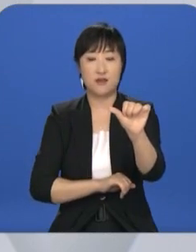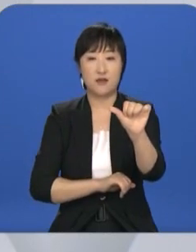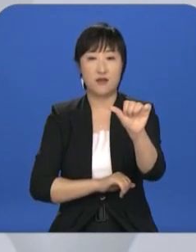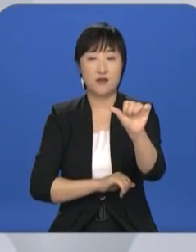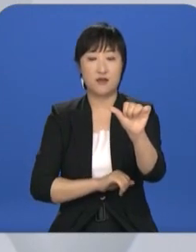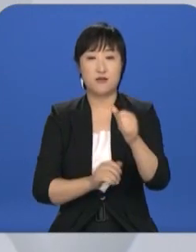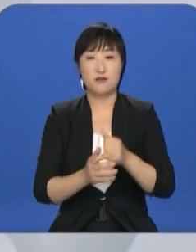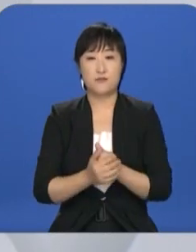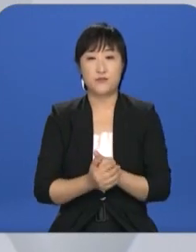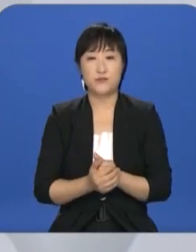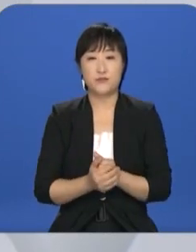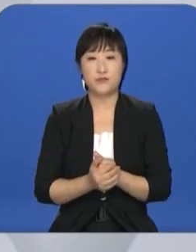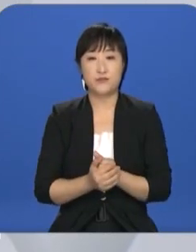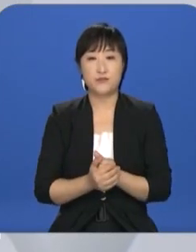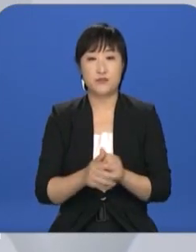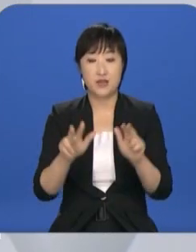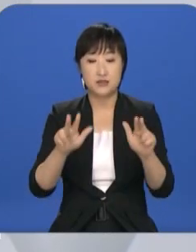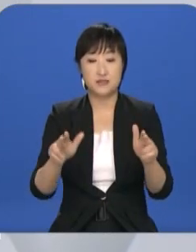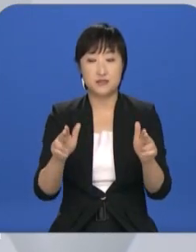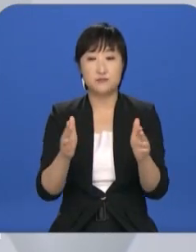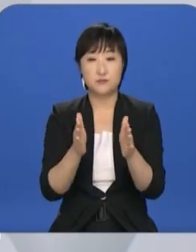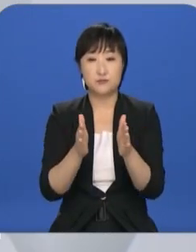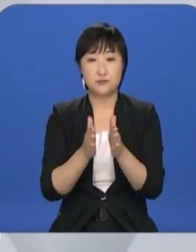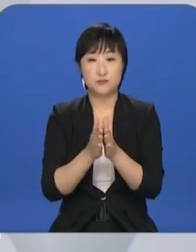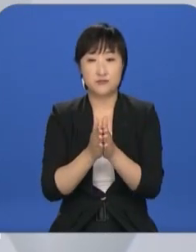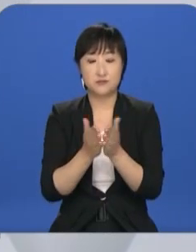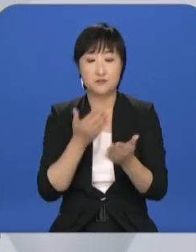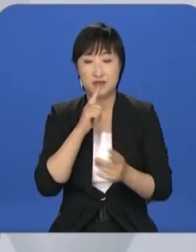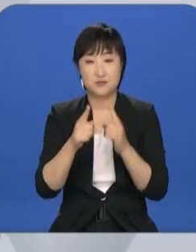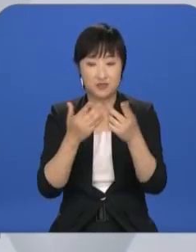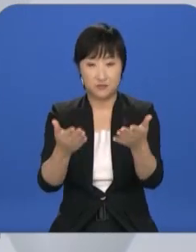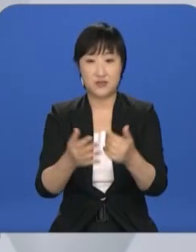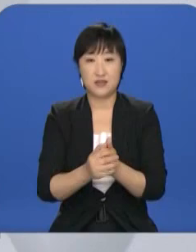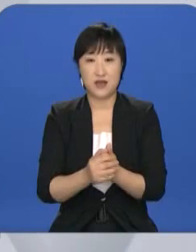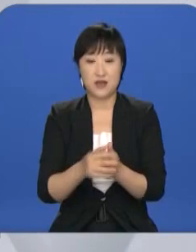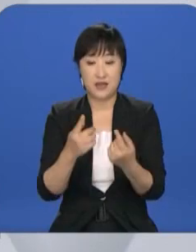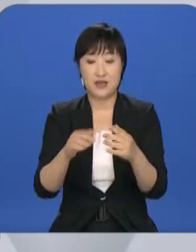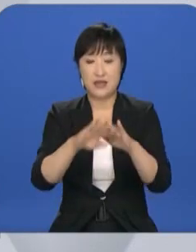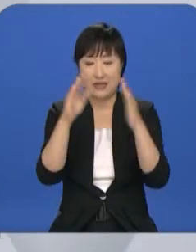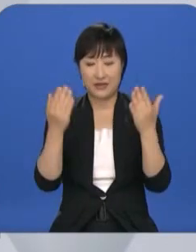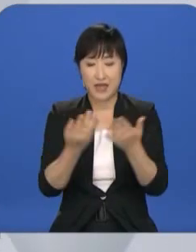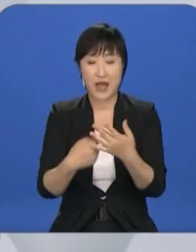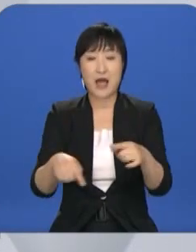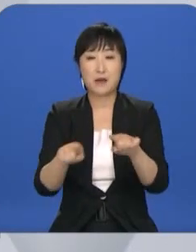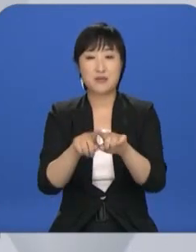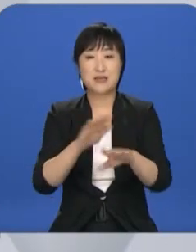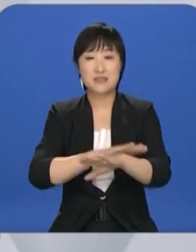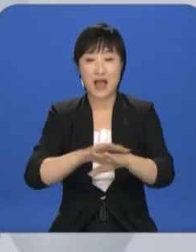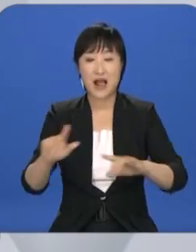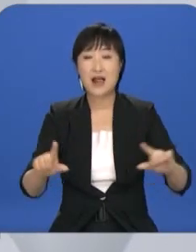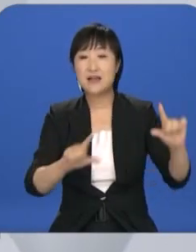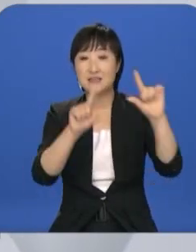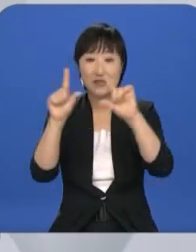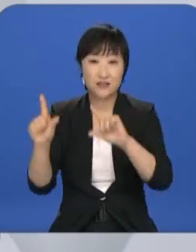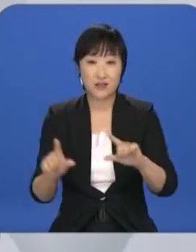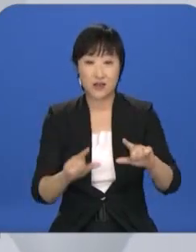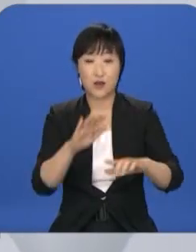5대 혁신안으로 해가지고 지금부터 보고를 올리겠습니다. 첫째는 다 함께 잘 사는 산업 혁신입니다.